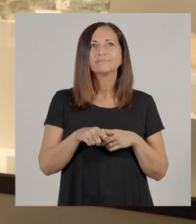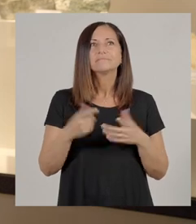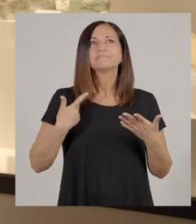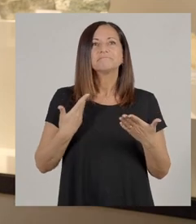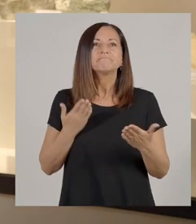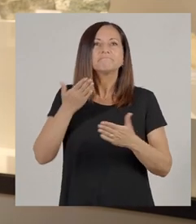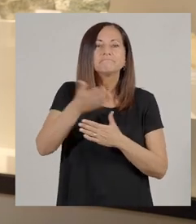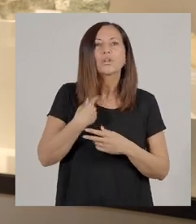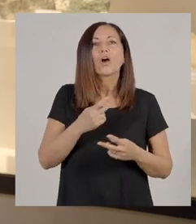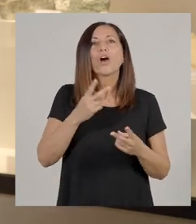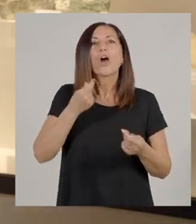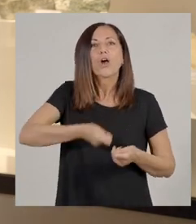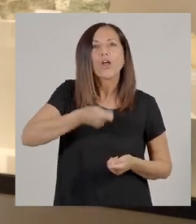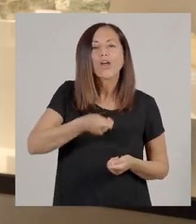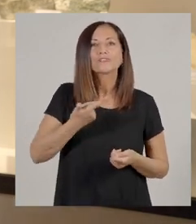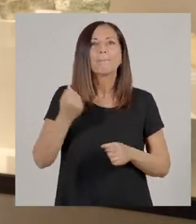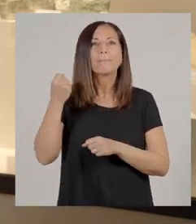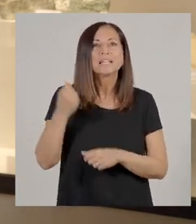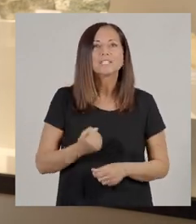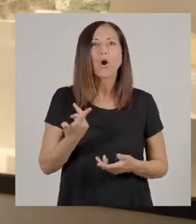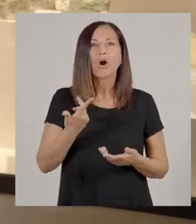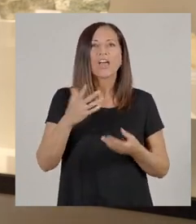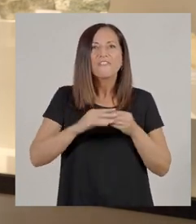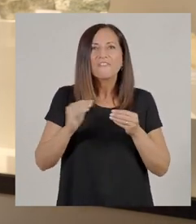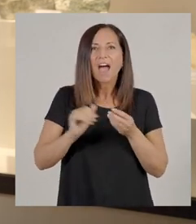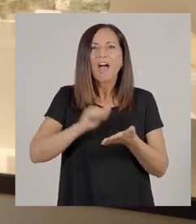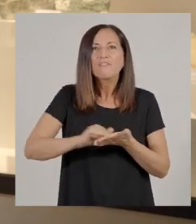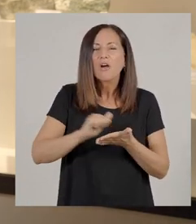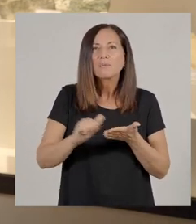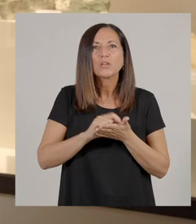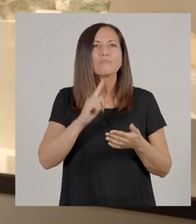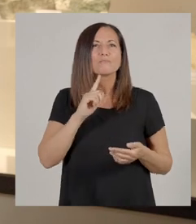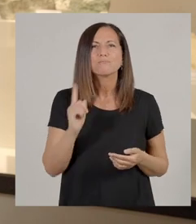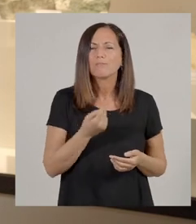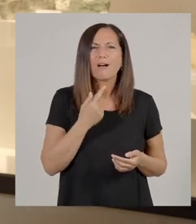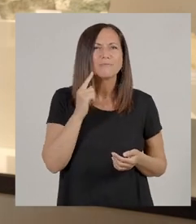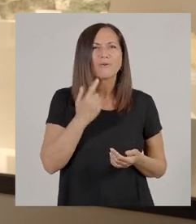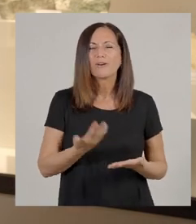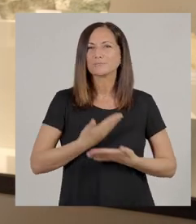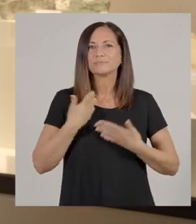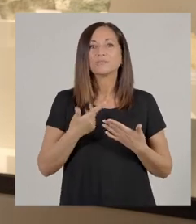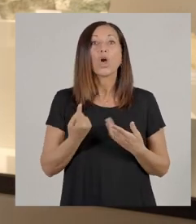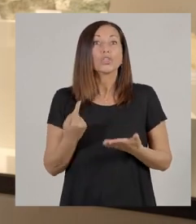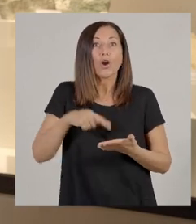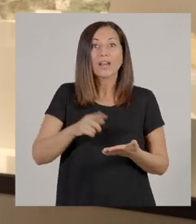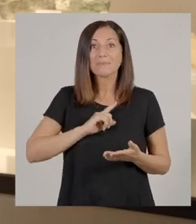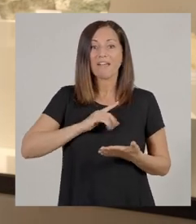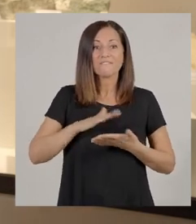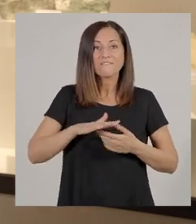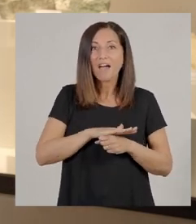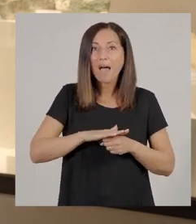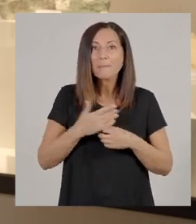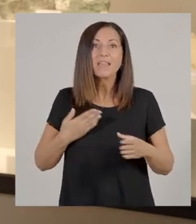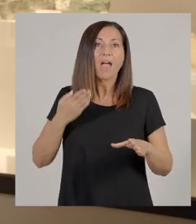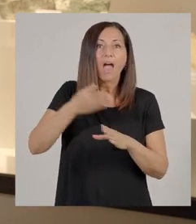andato a cercare il minerale, ho conosciuto un pastore che faceva un cacio tremendo. E dopo sono ritornato con la famiglia